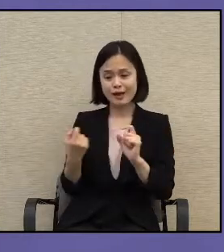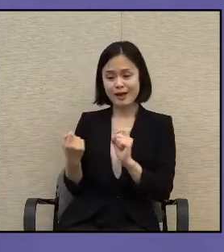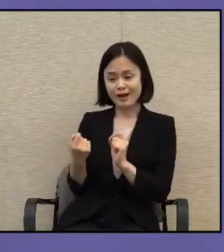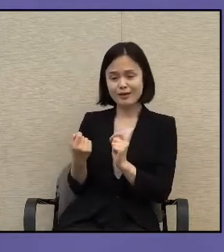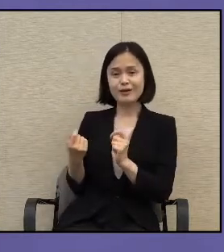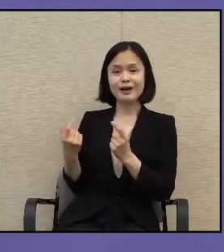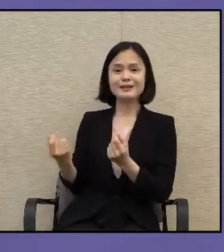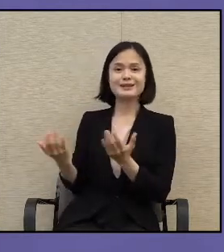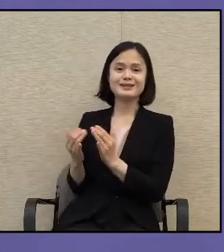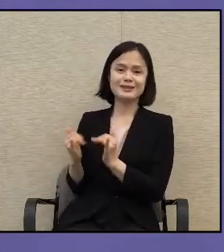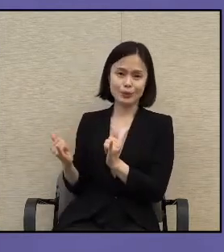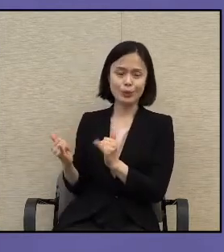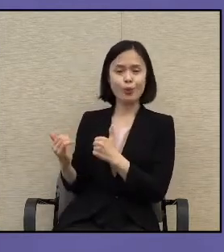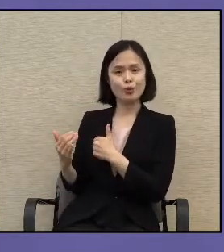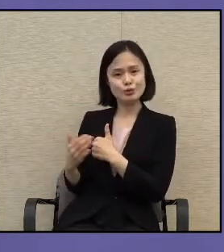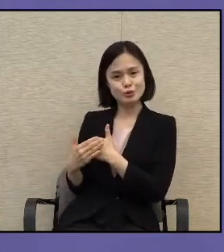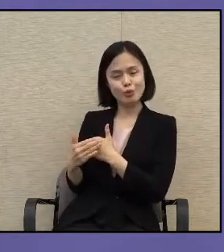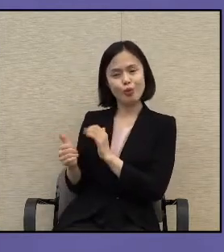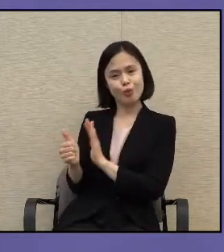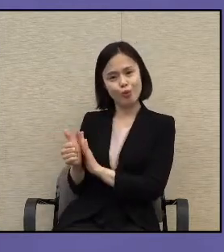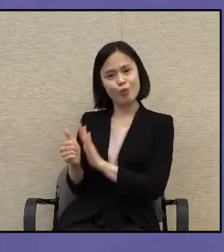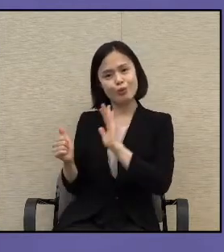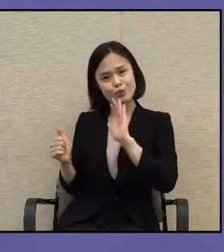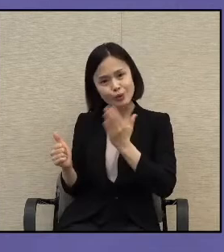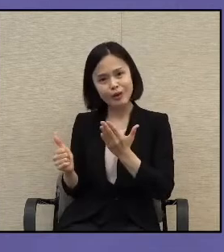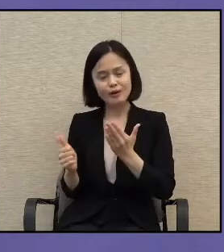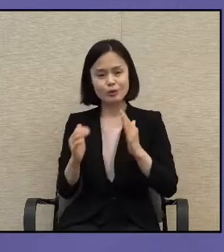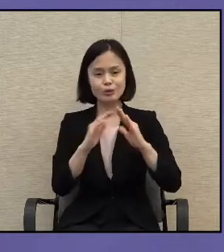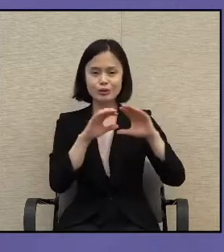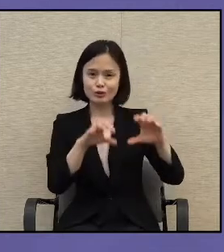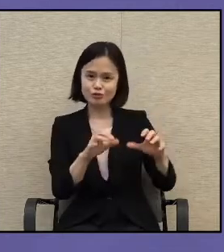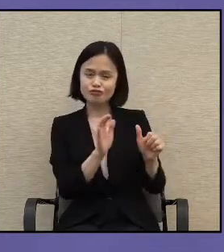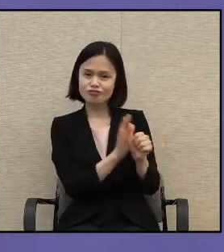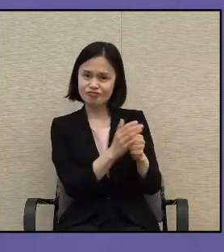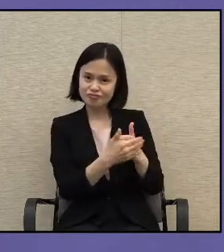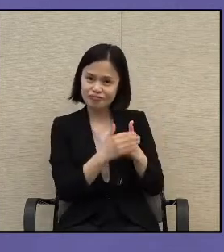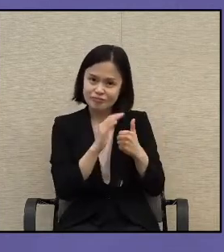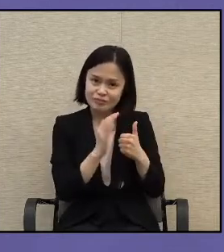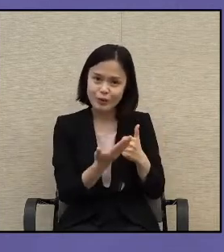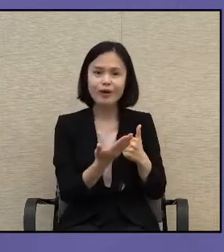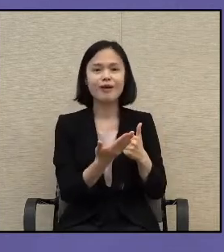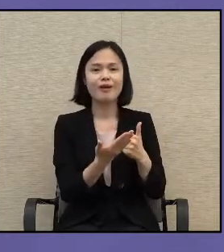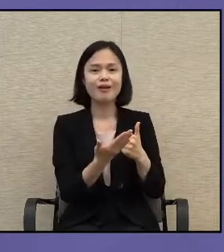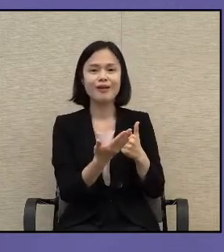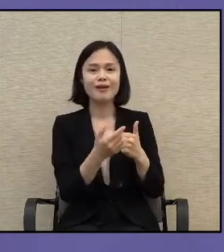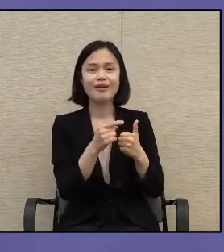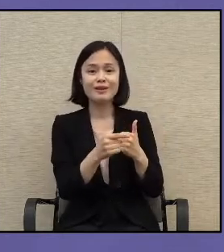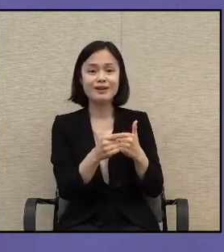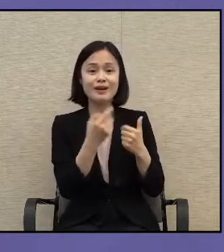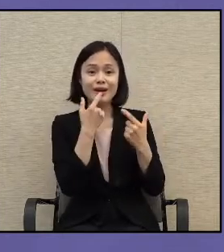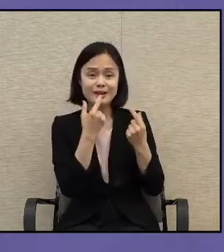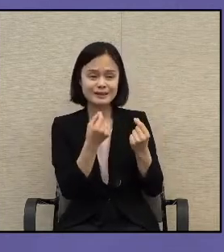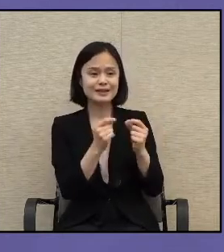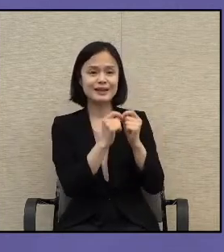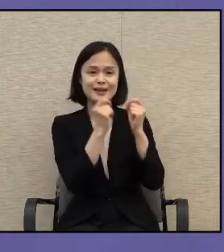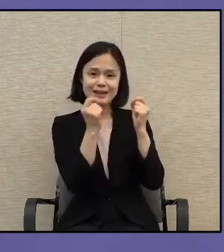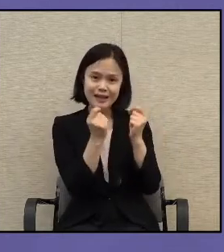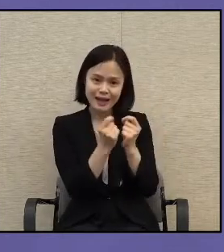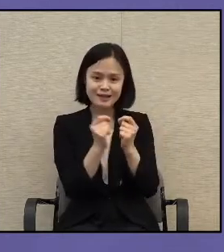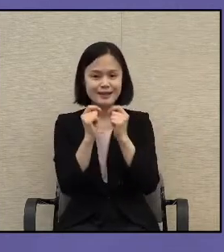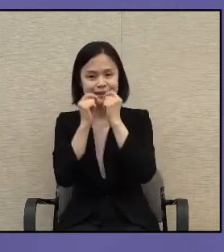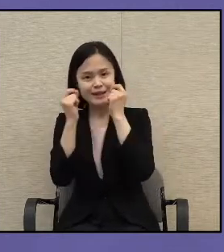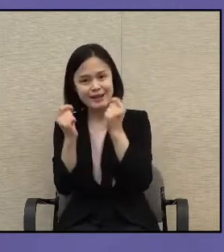이제 작은 지역사회일 수도 있고 등등의 차원에서 제공되는 이런 종류의 서비스들이 전 더욱더 의미 있을 수 있어서